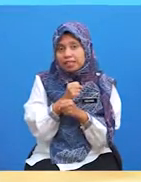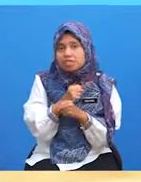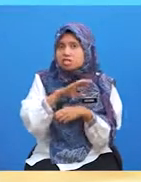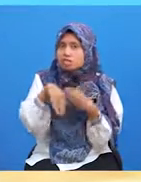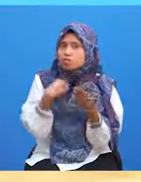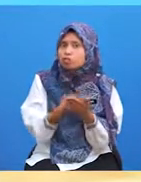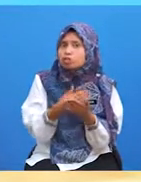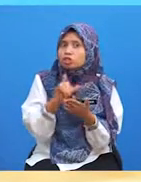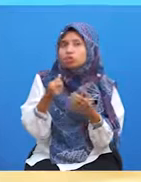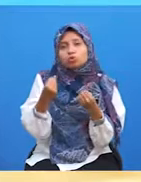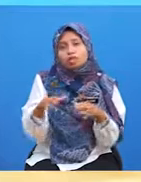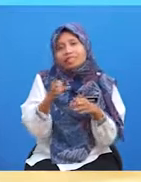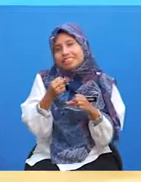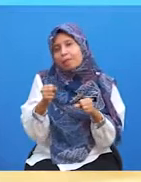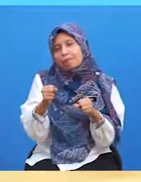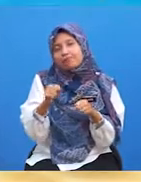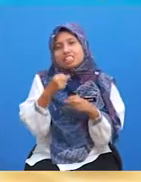semuanya sudah siap sedia.